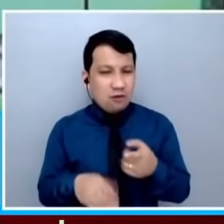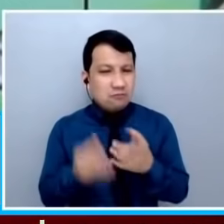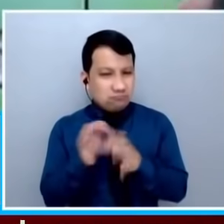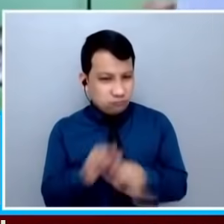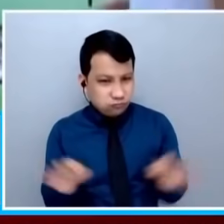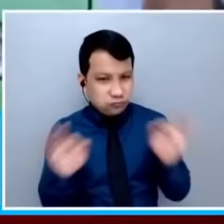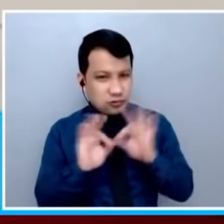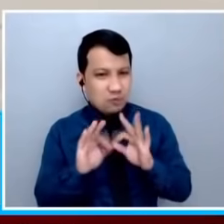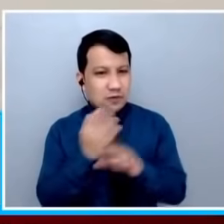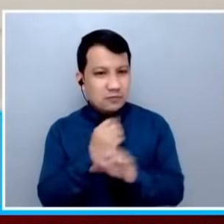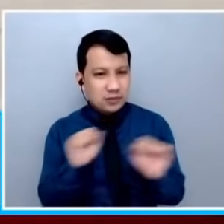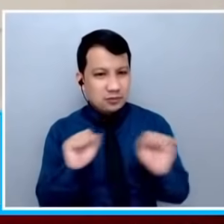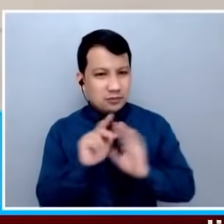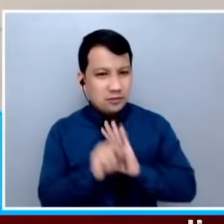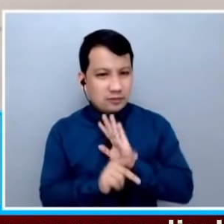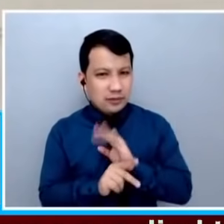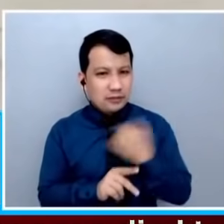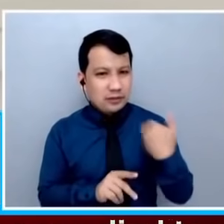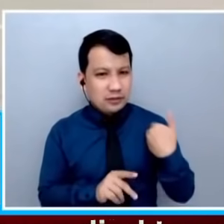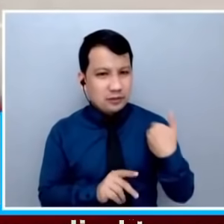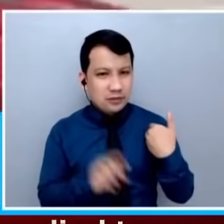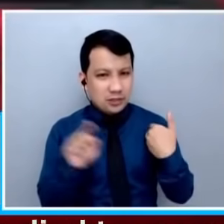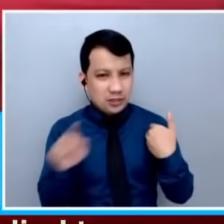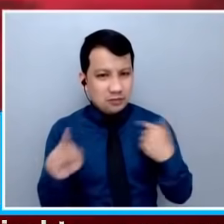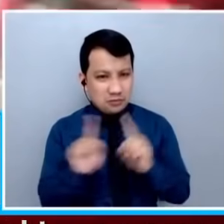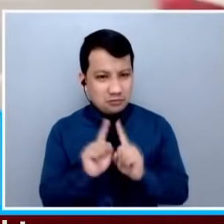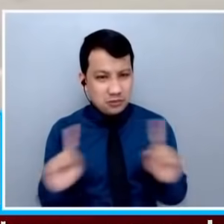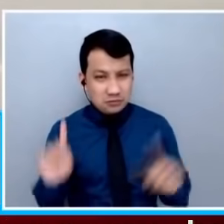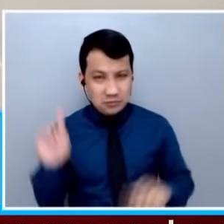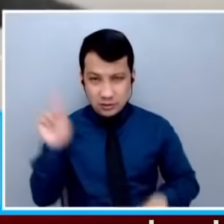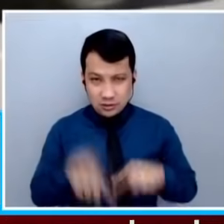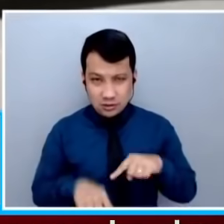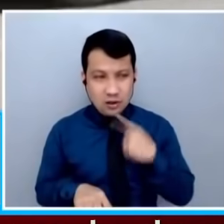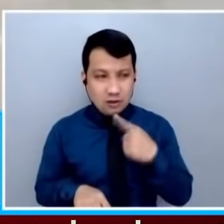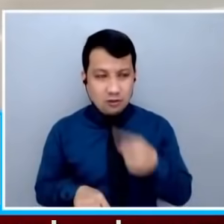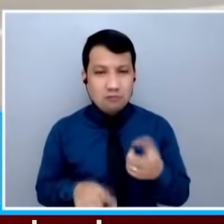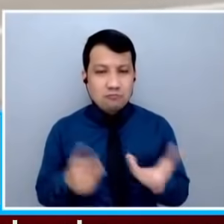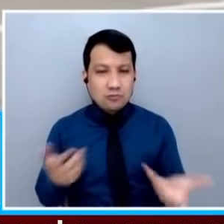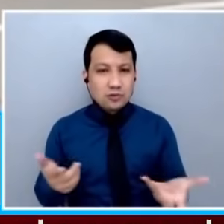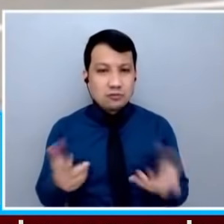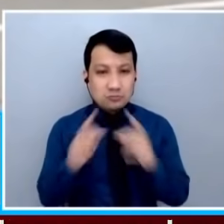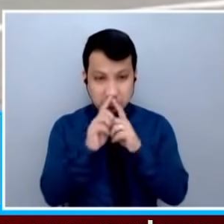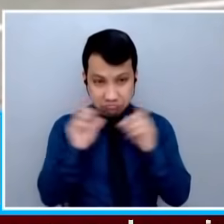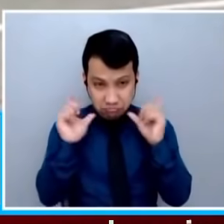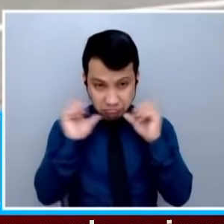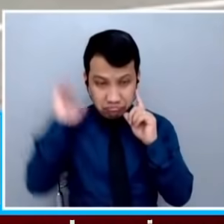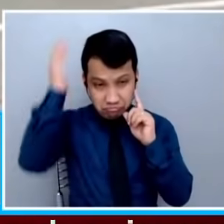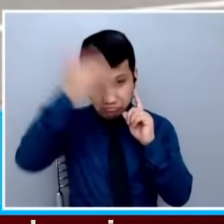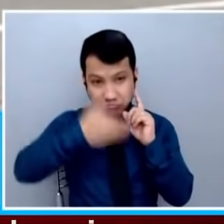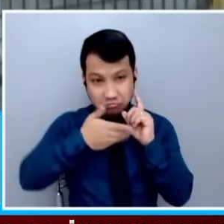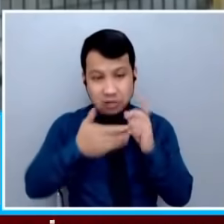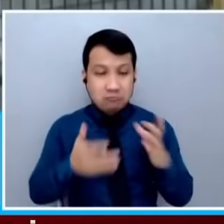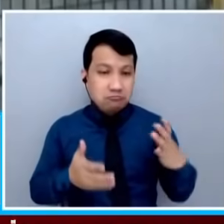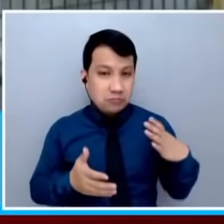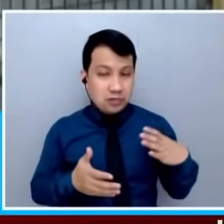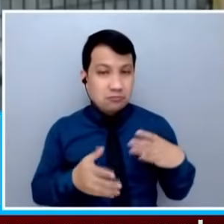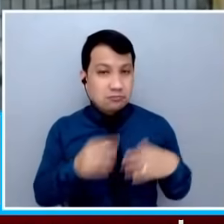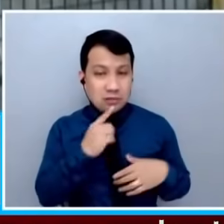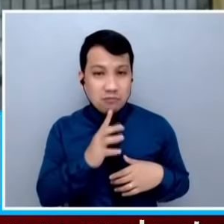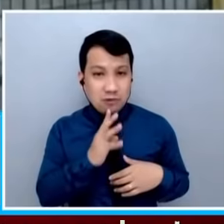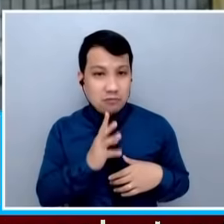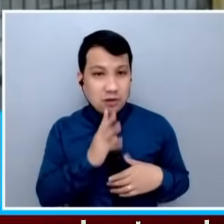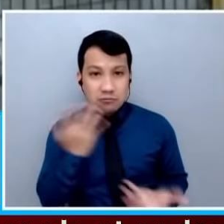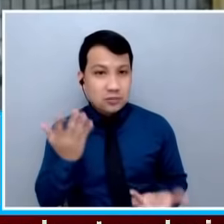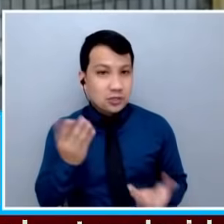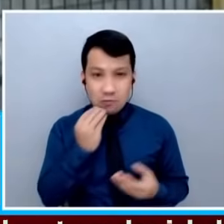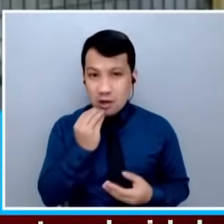may safeguards lagi. Hindi mo kaya mag-physical distance but at least nag-mask ka, nag-face shield ka, hindi ka nagsalita, hindi ka